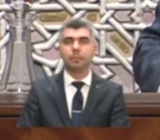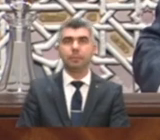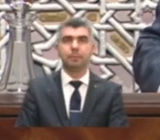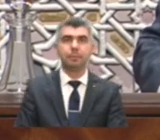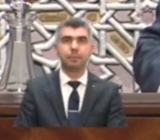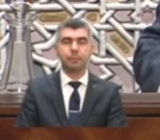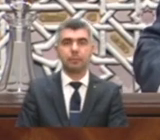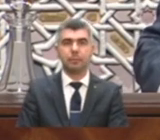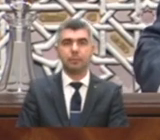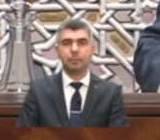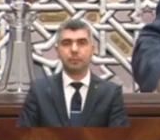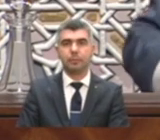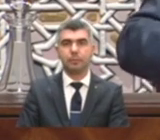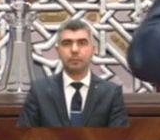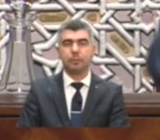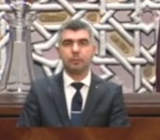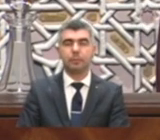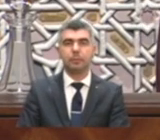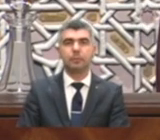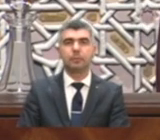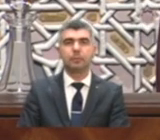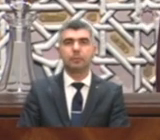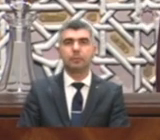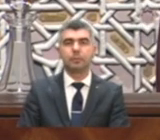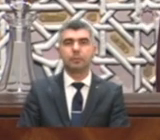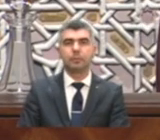فريق الاشتراكي، تفضل سيدنا المحترم.